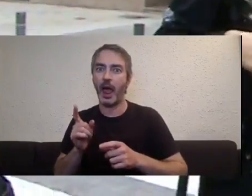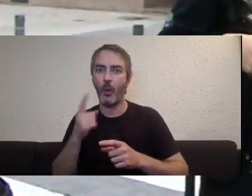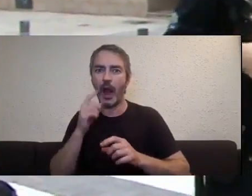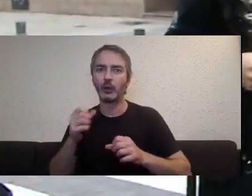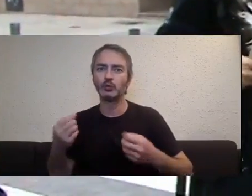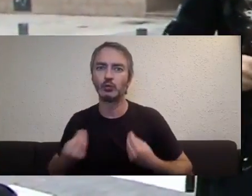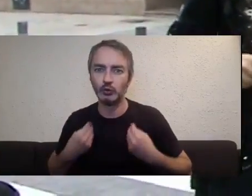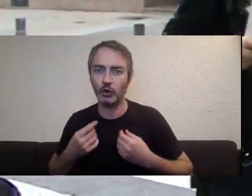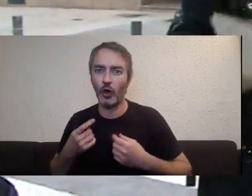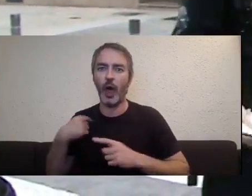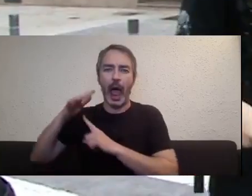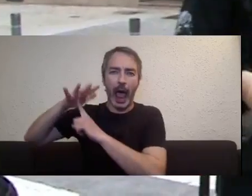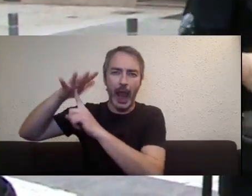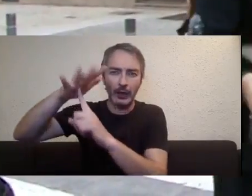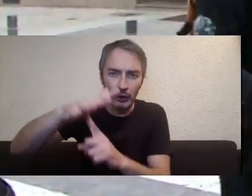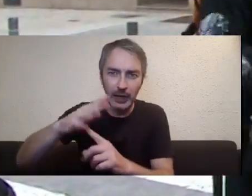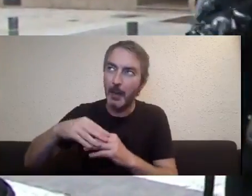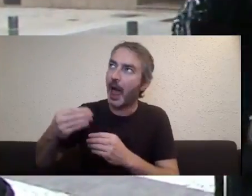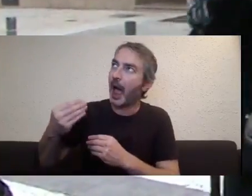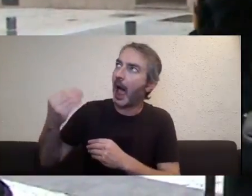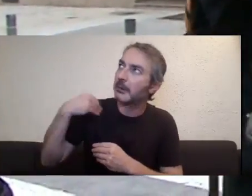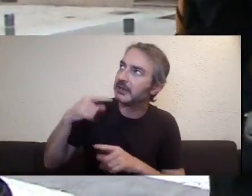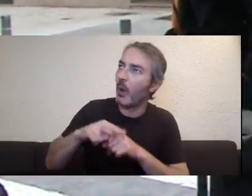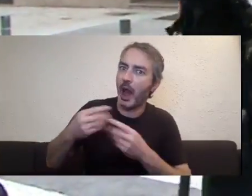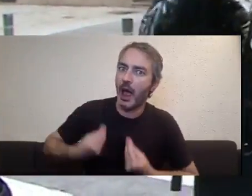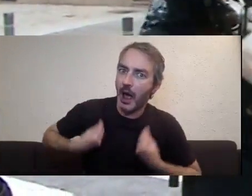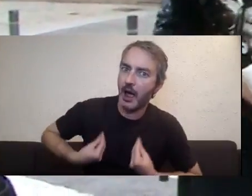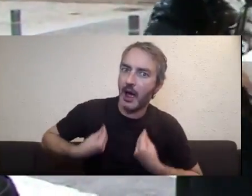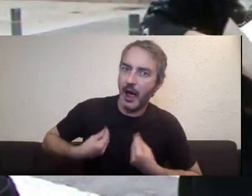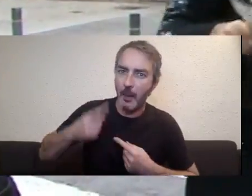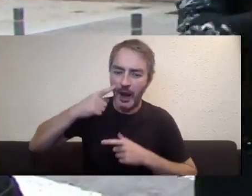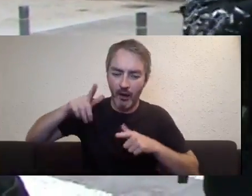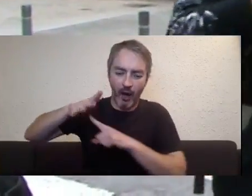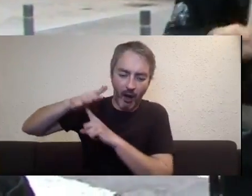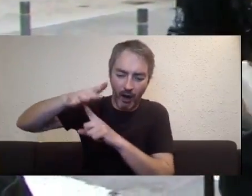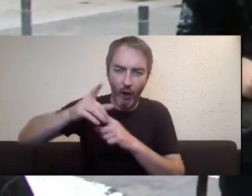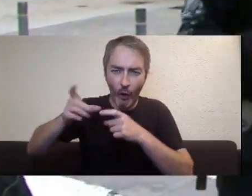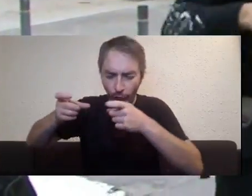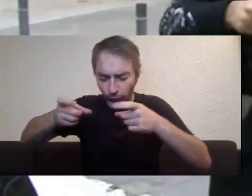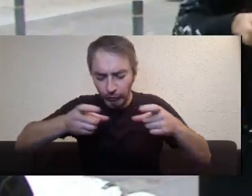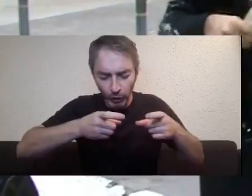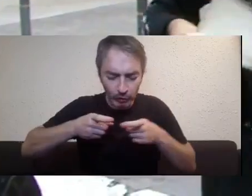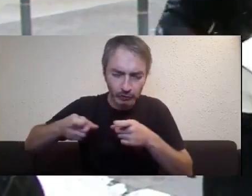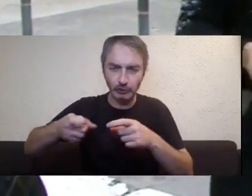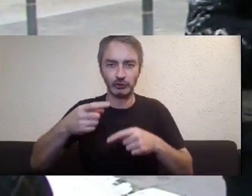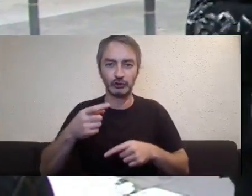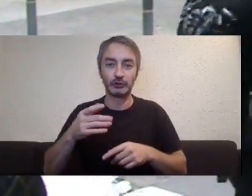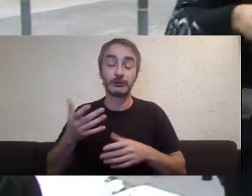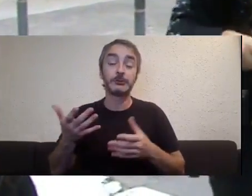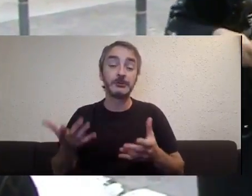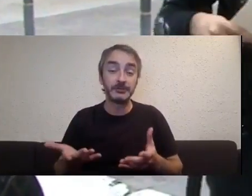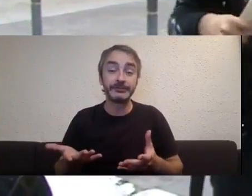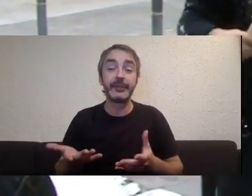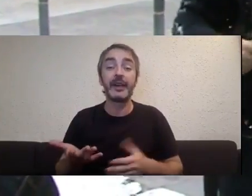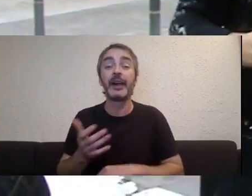diverses vegades fent amagos de desallotjament, portant un helicòpter per aquí per fer veure o per tirar fotos, o